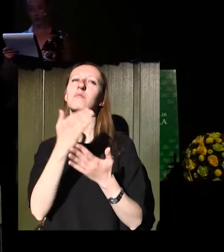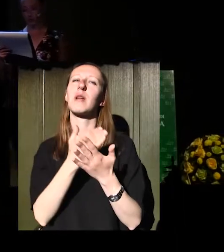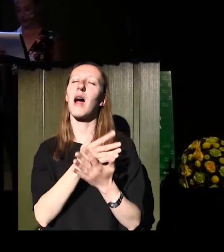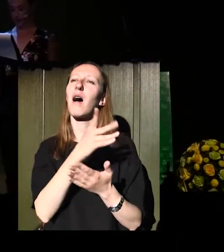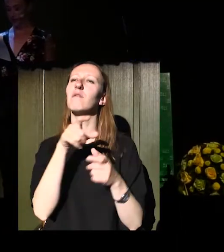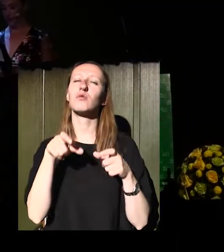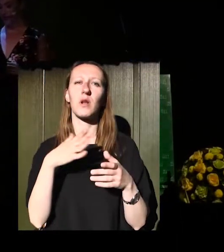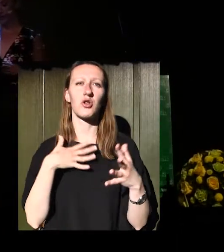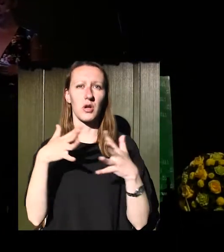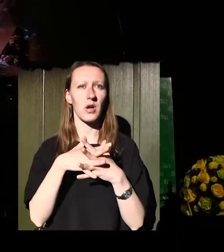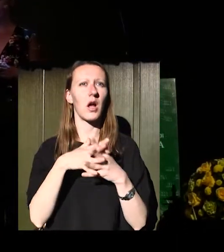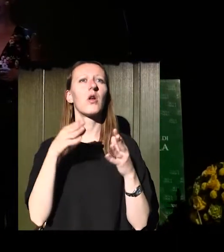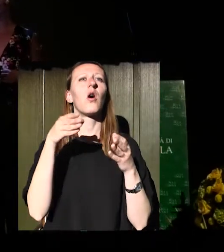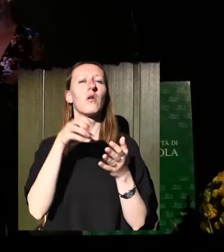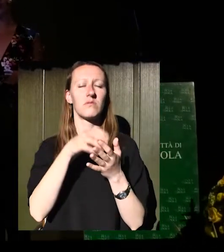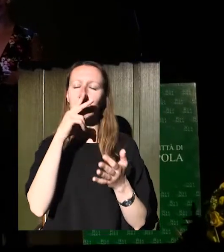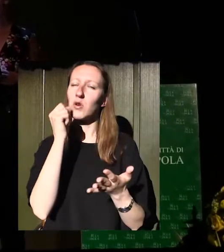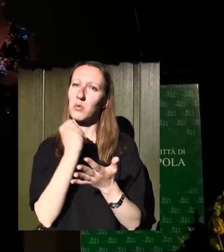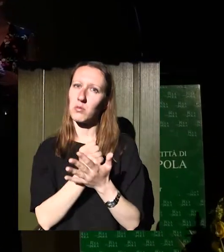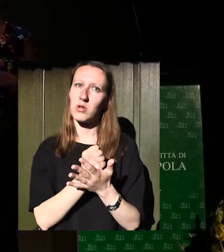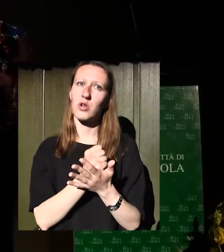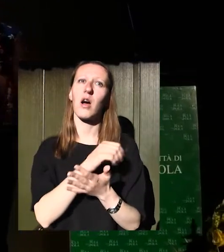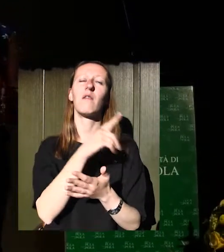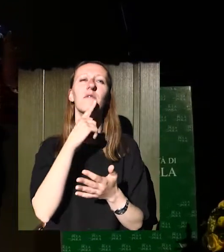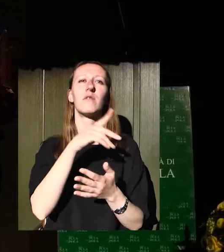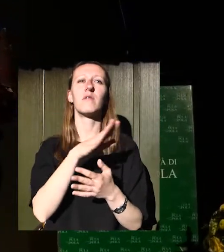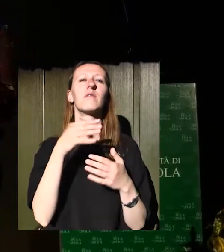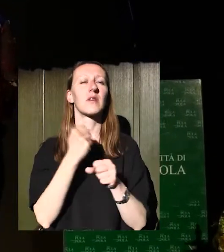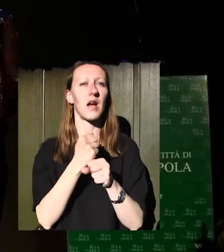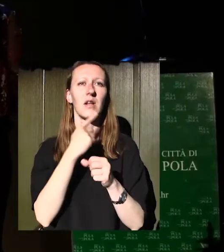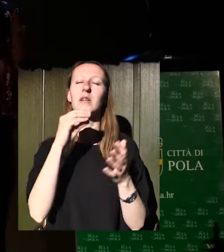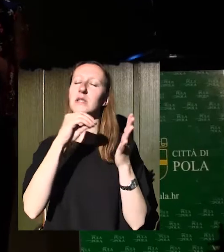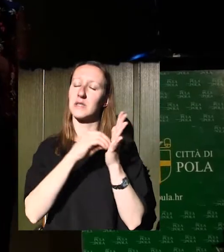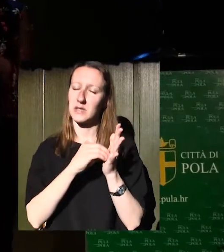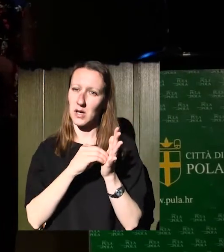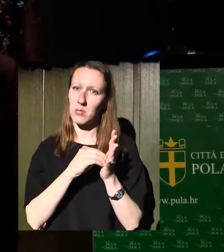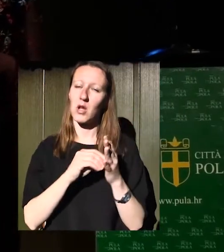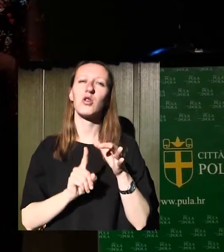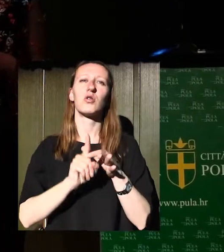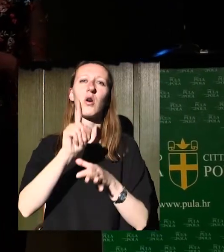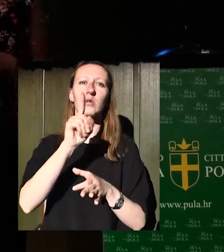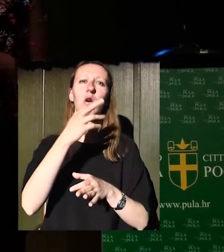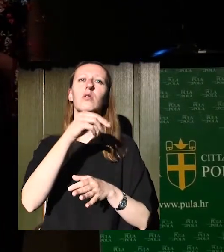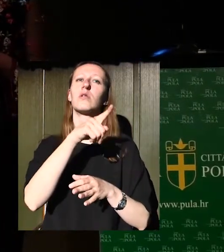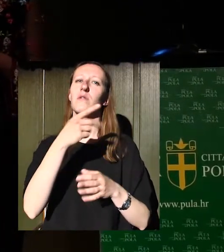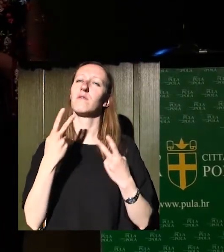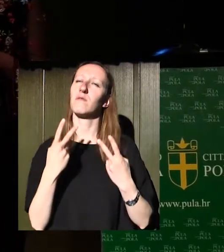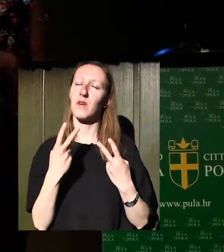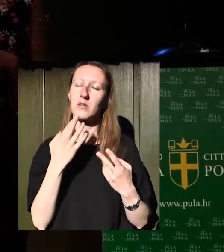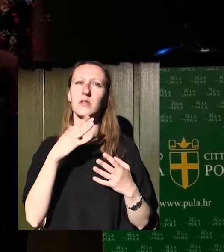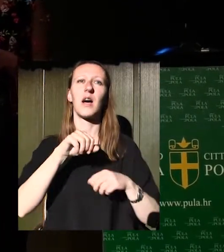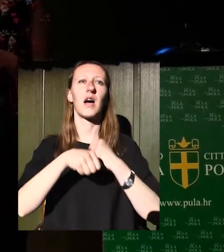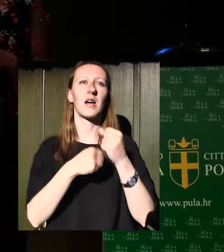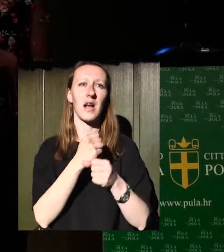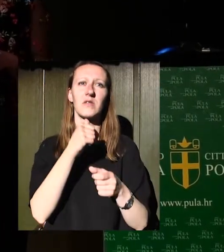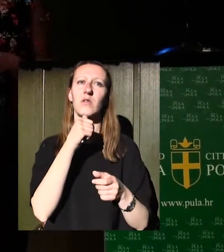pravni subjekti našega grada ostavili su upečatljiv trag iznimnog rada i zabilježili dostignuća od osobitog